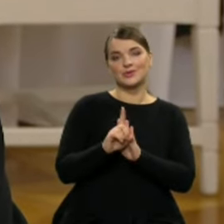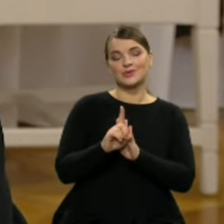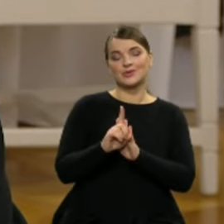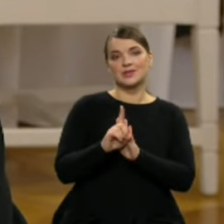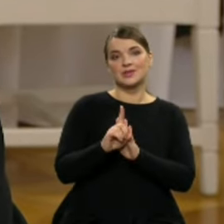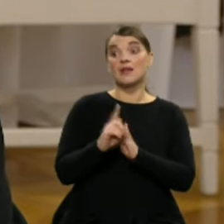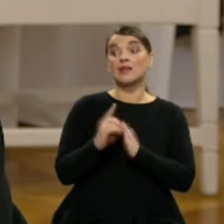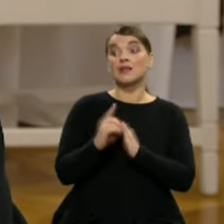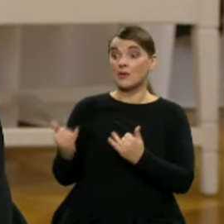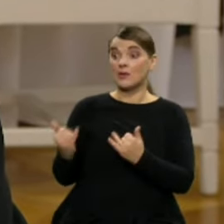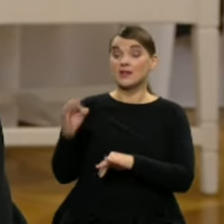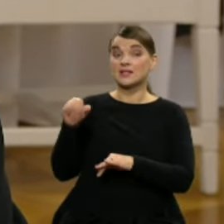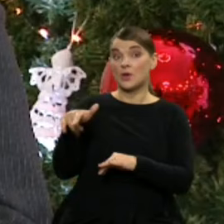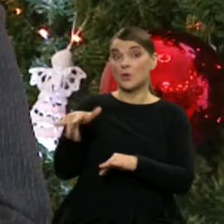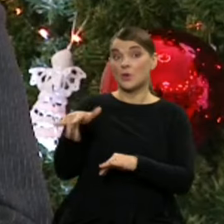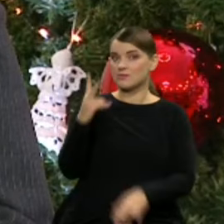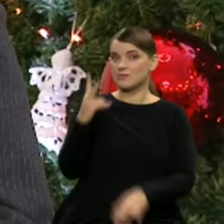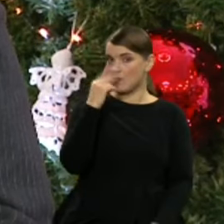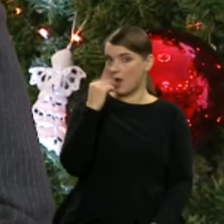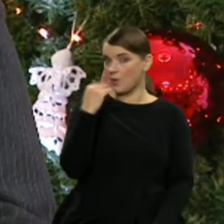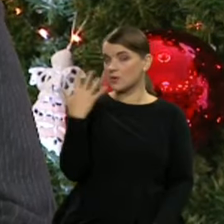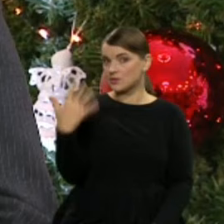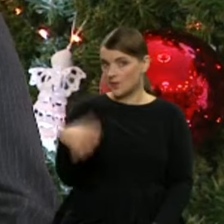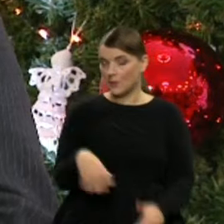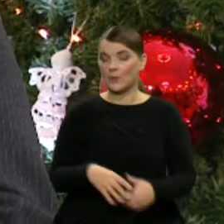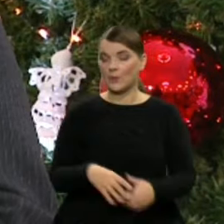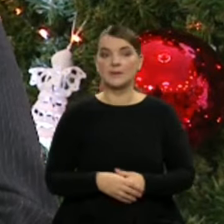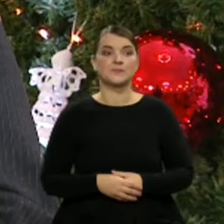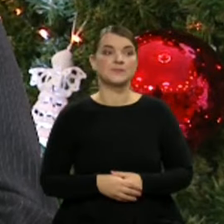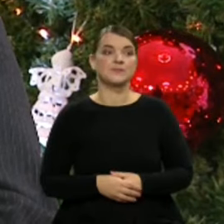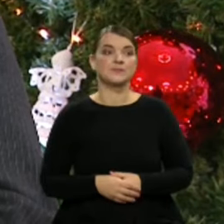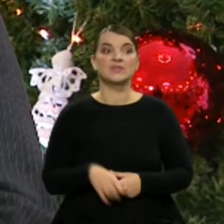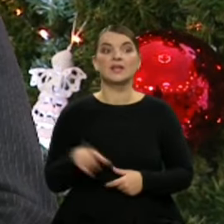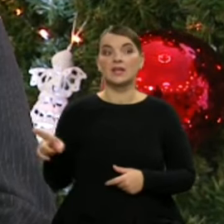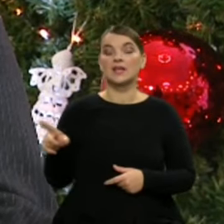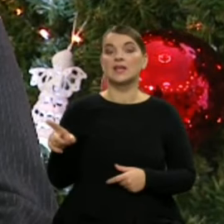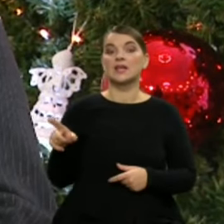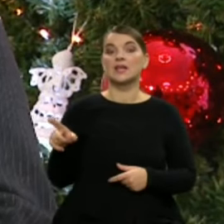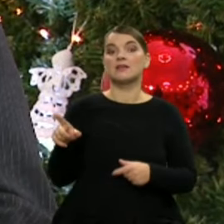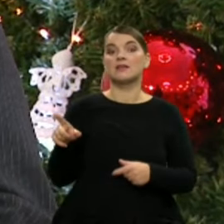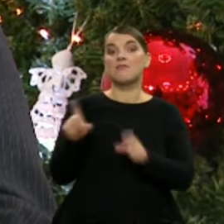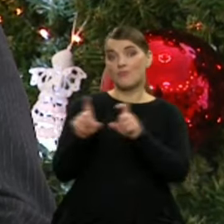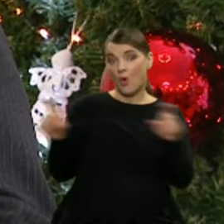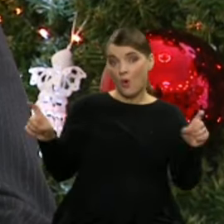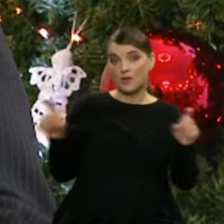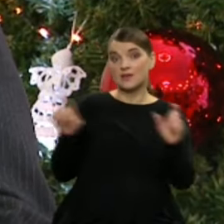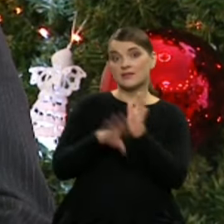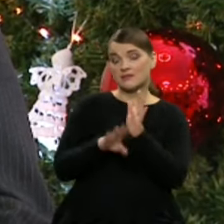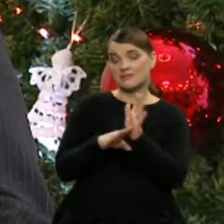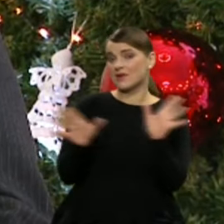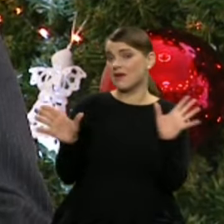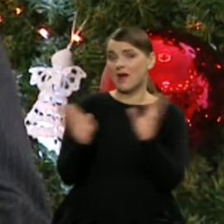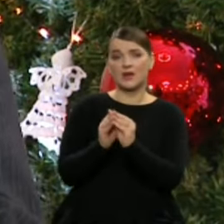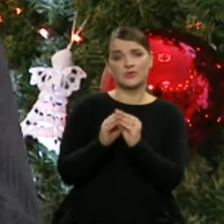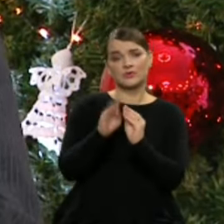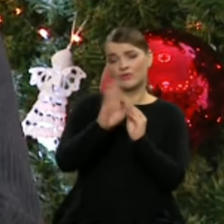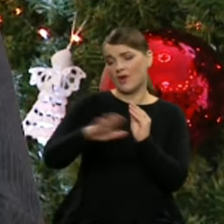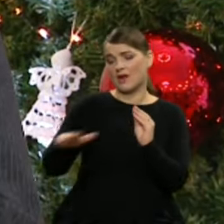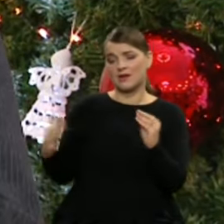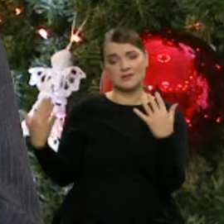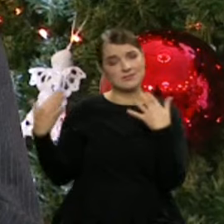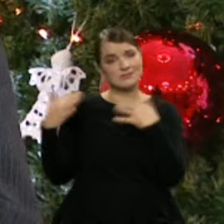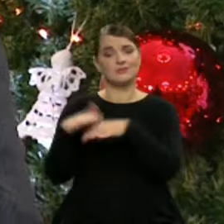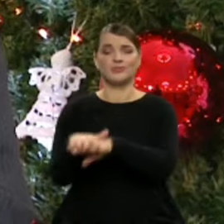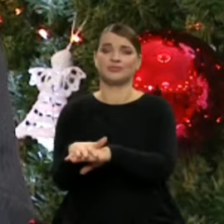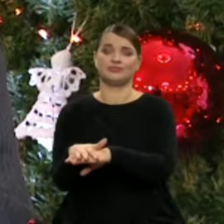yra paauglys. Jisai mokosi bendro lavinimo mokykloje su visais vaikais,